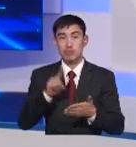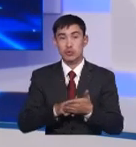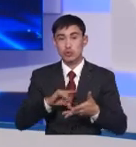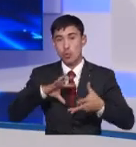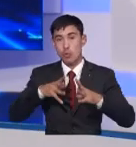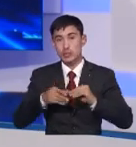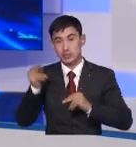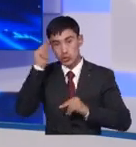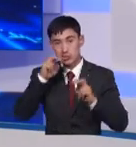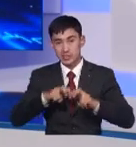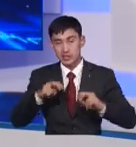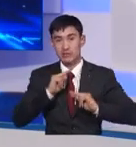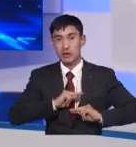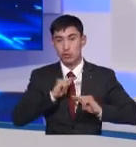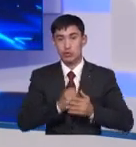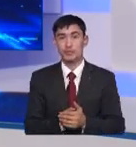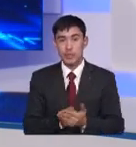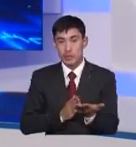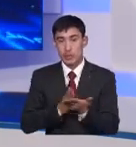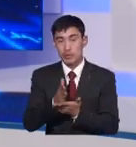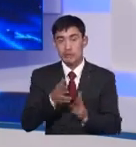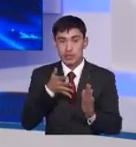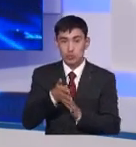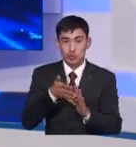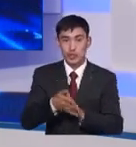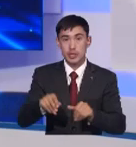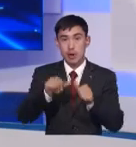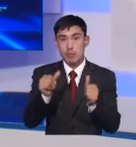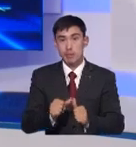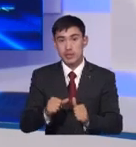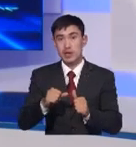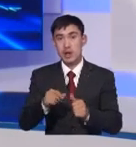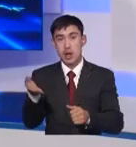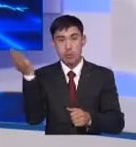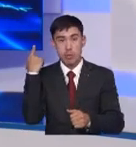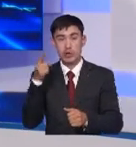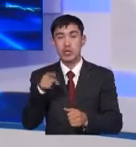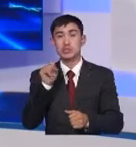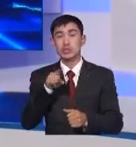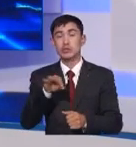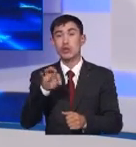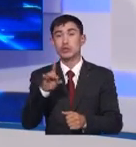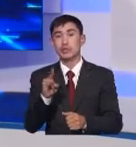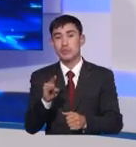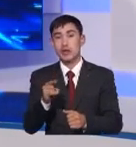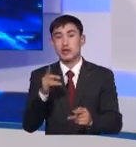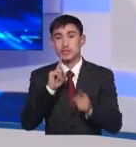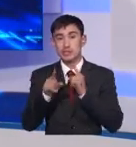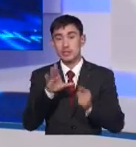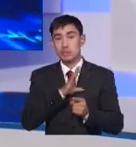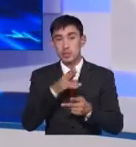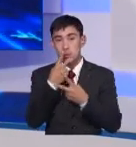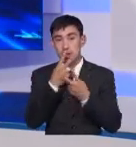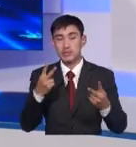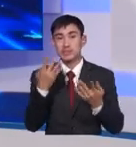вопросы комплексных научно-исследовательских работ, направленных на изучение памятников эпохи Золотой Орды. В ходе заседания